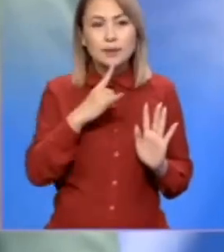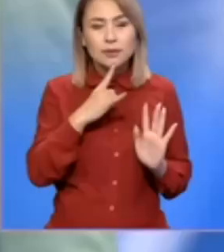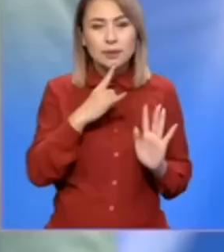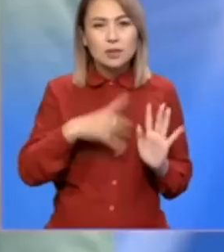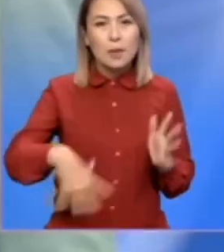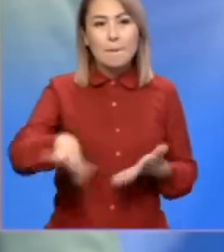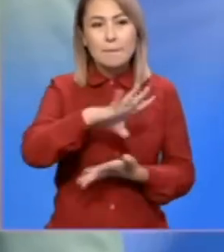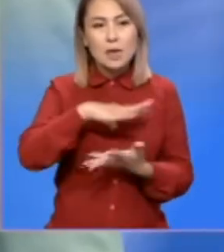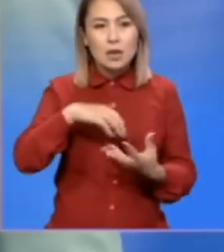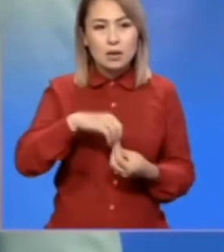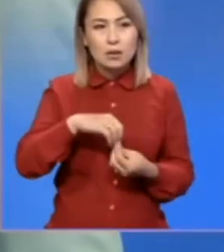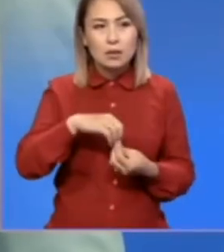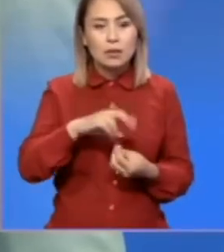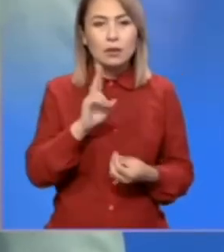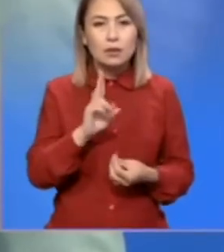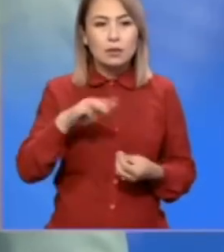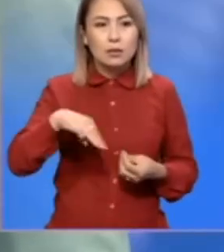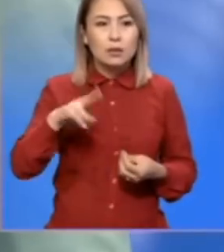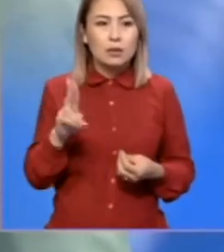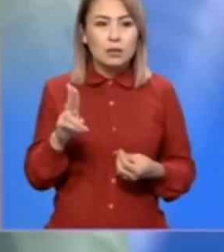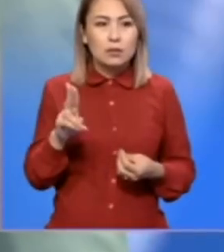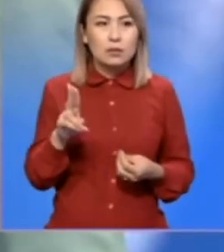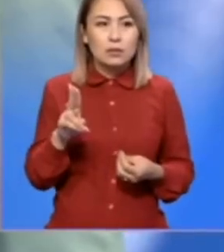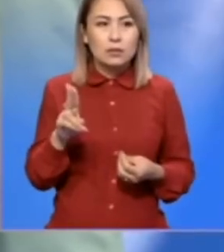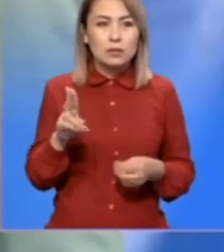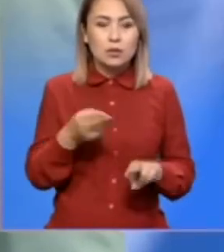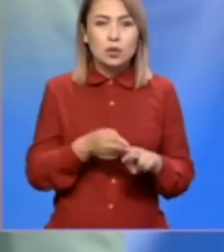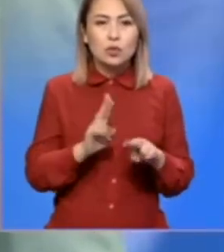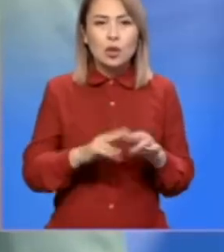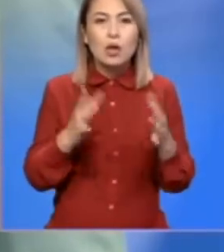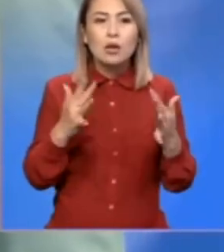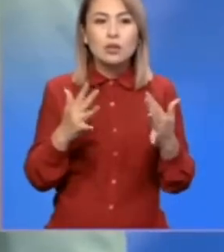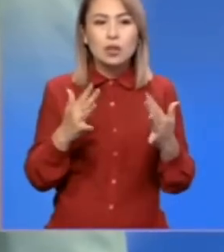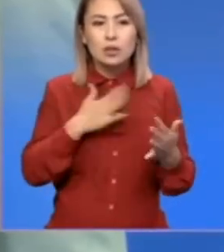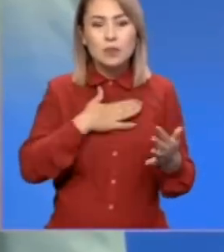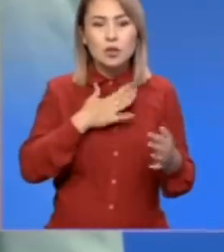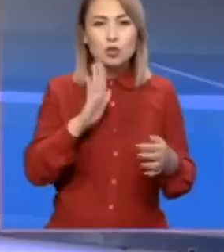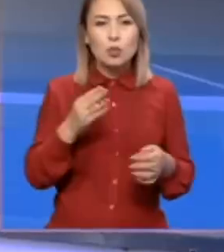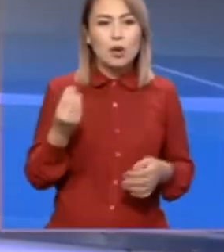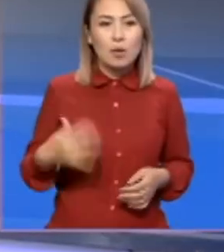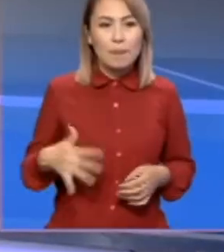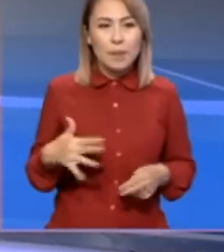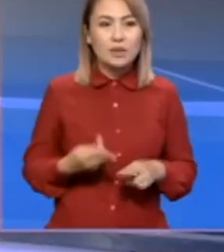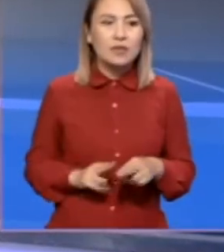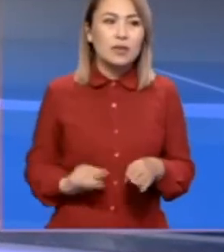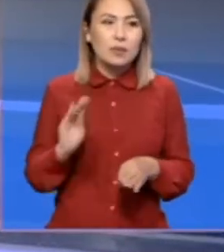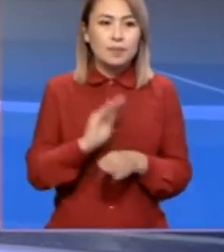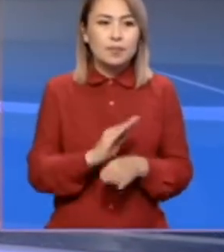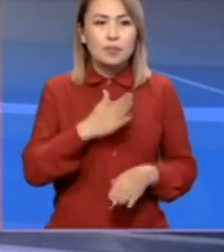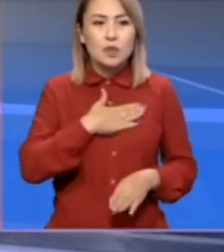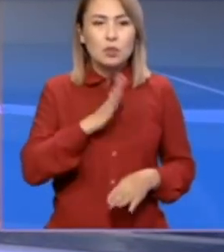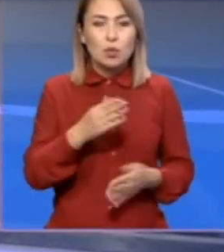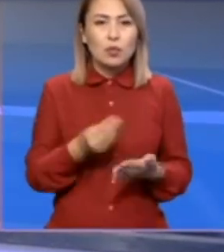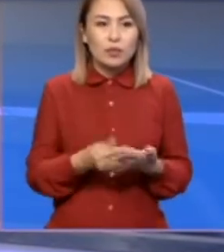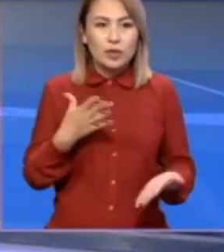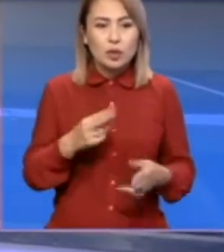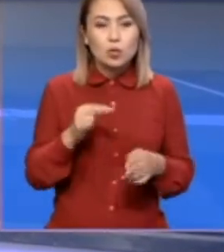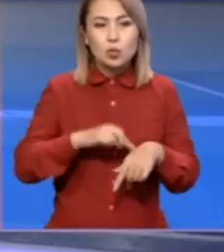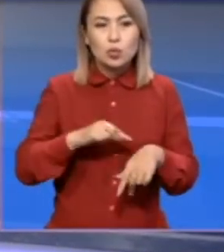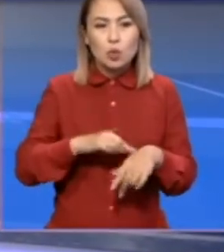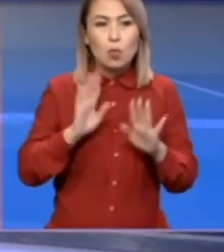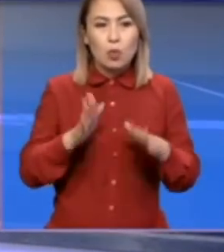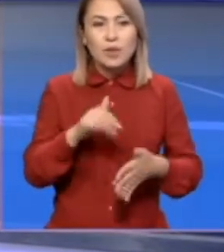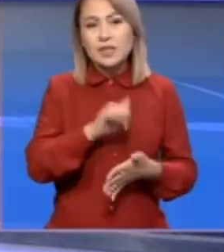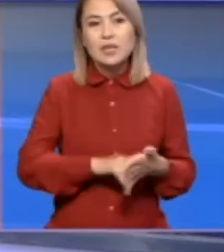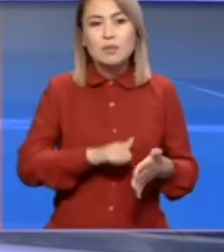бәрі КТК-ның қаншалықты біз үшін қымбат болған және қаншалықты біз үшін қадірлі болған сезінеді.